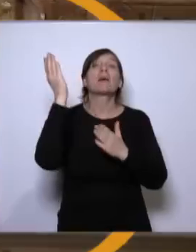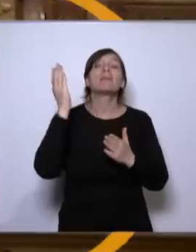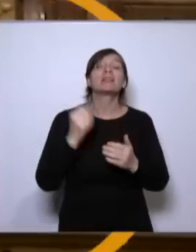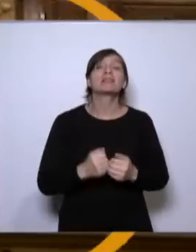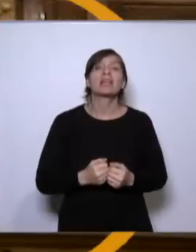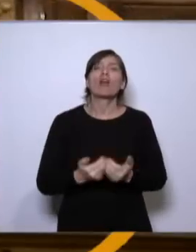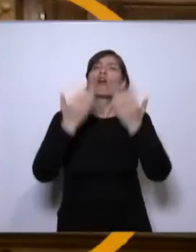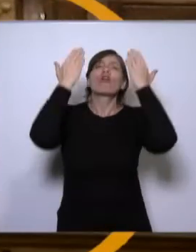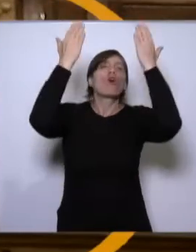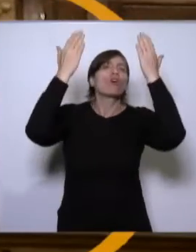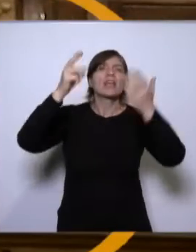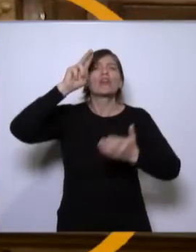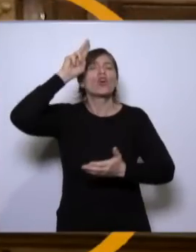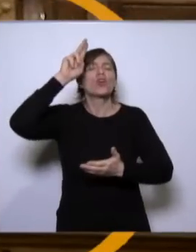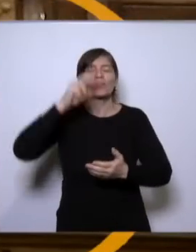찬미